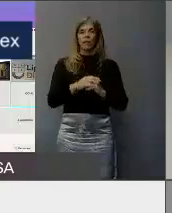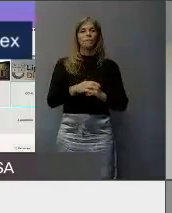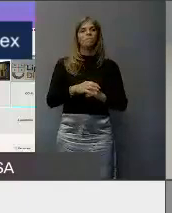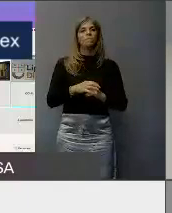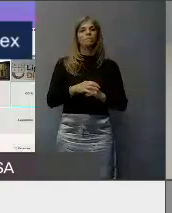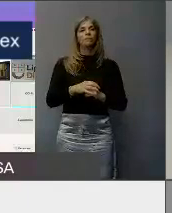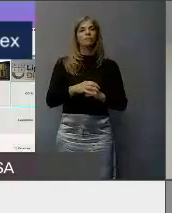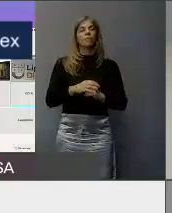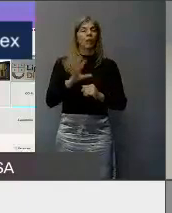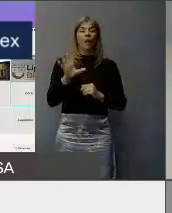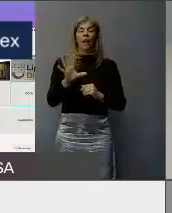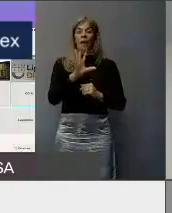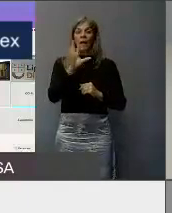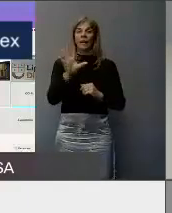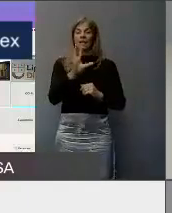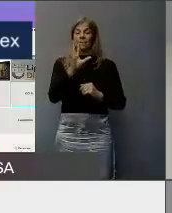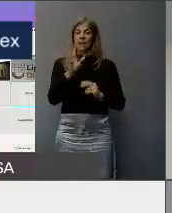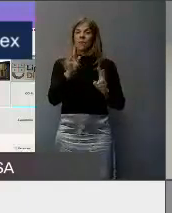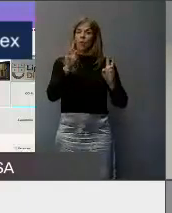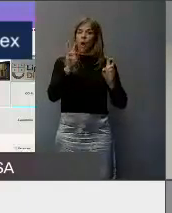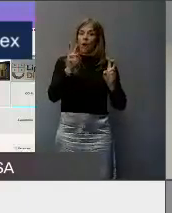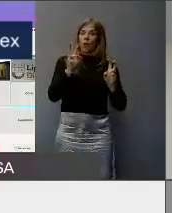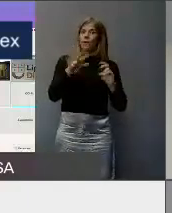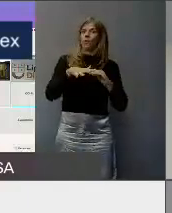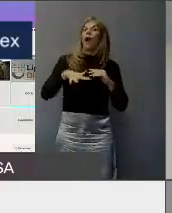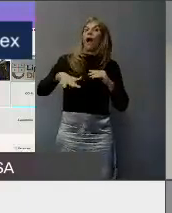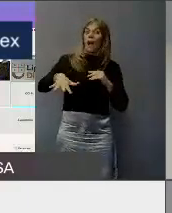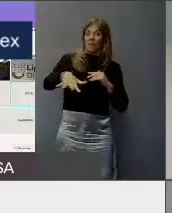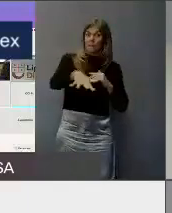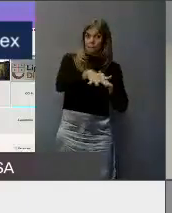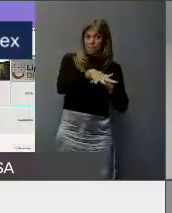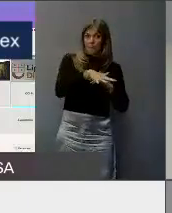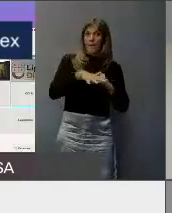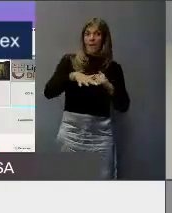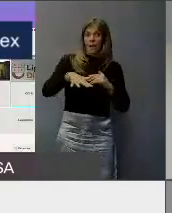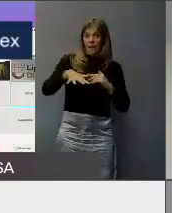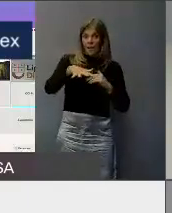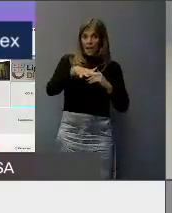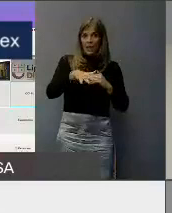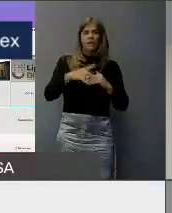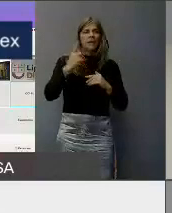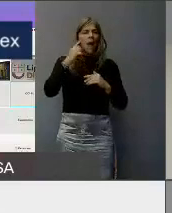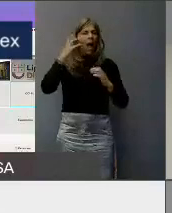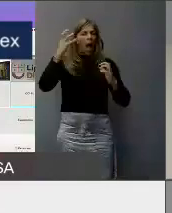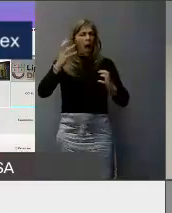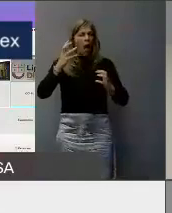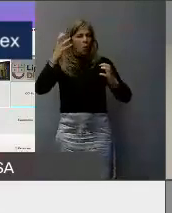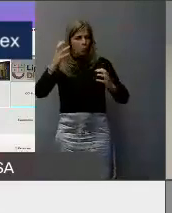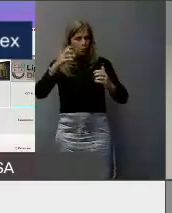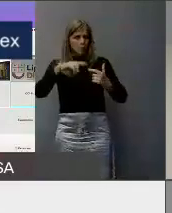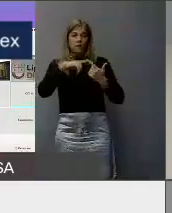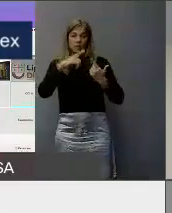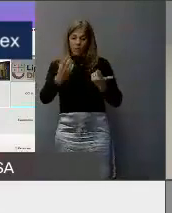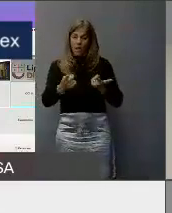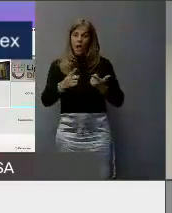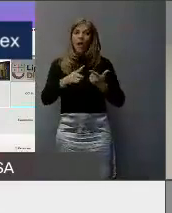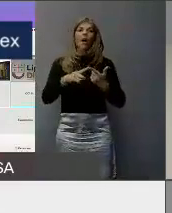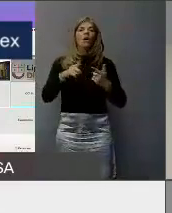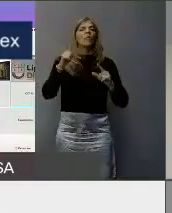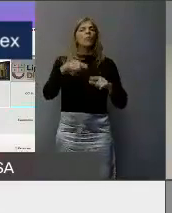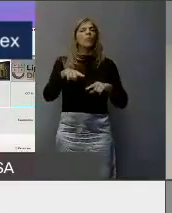quali le tematiche ambientali in particolare la corsetta le emissioni